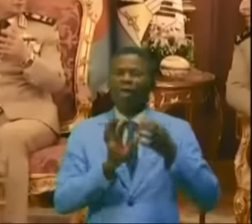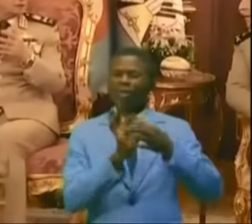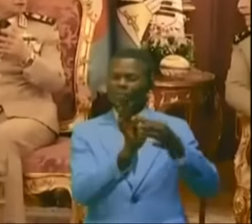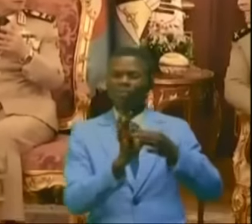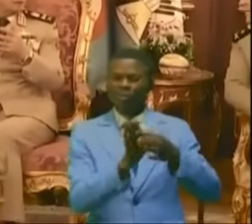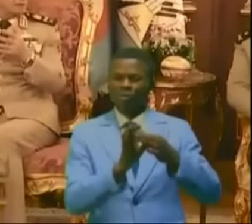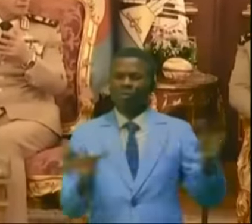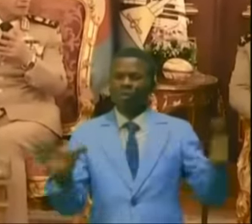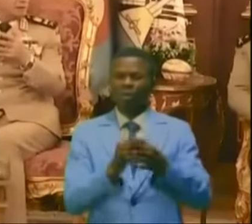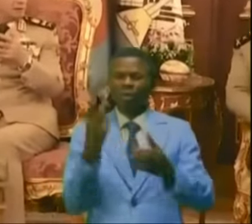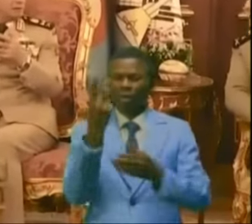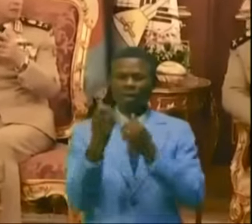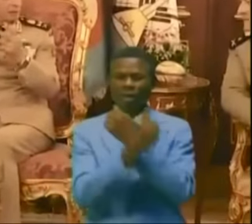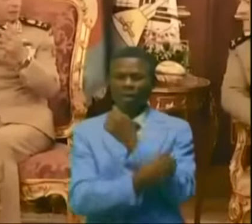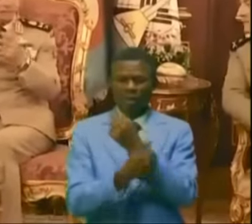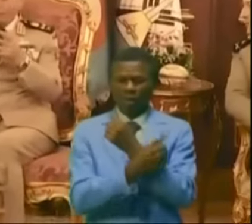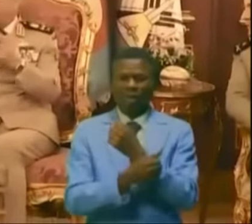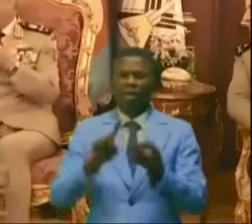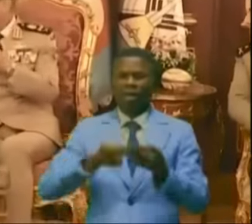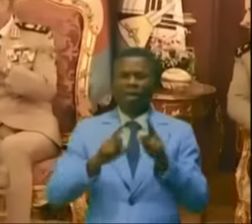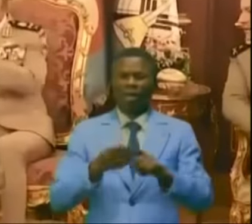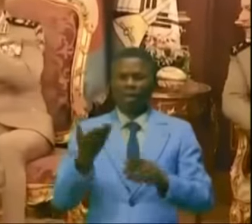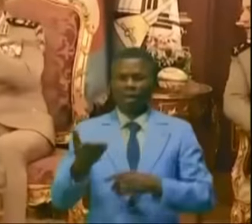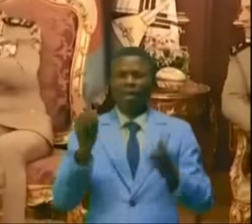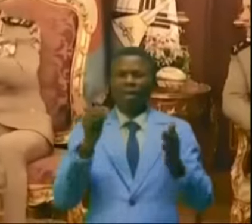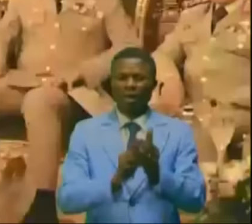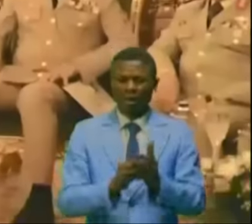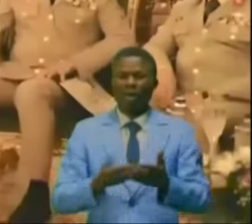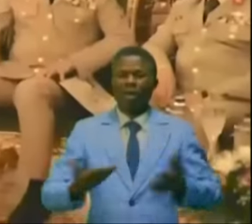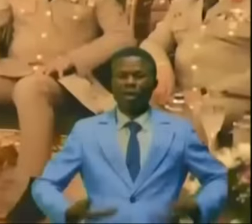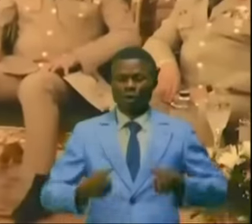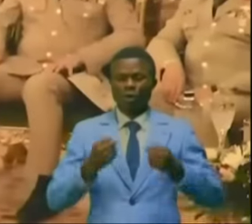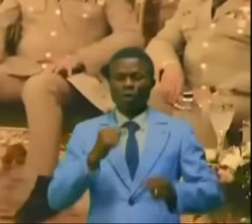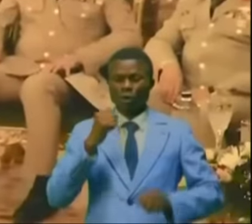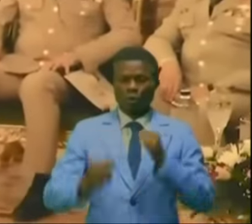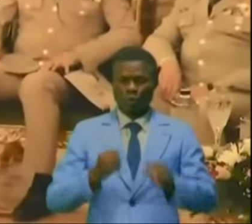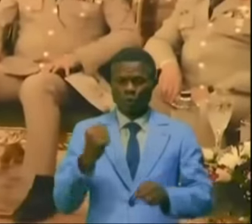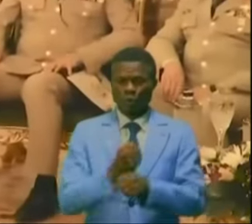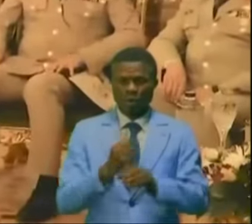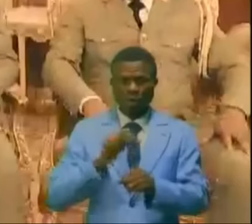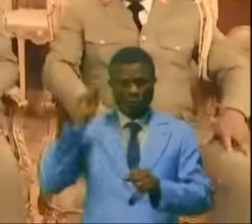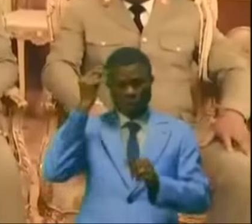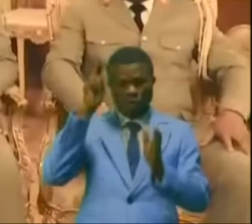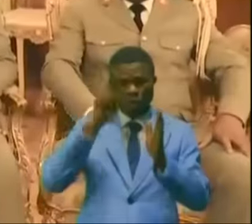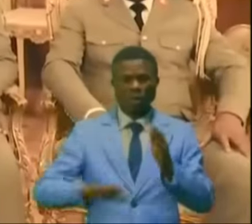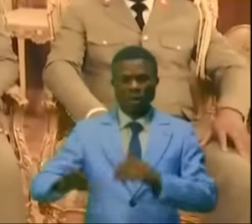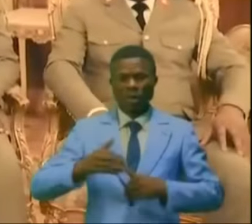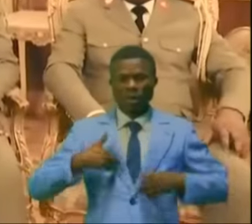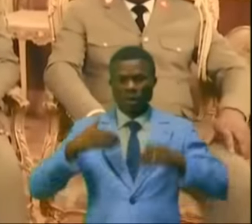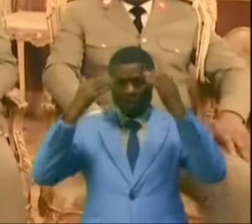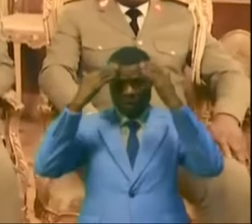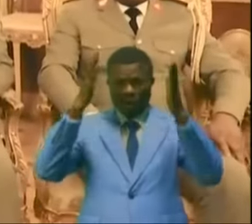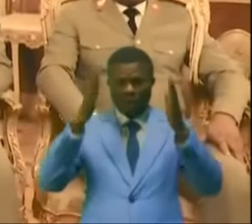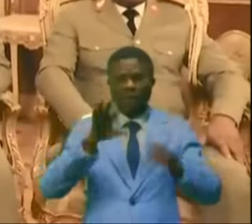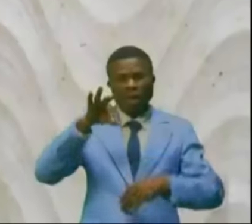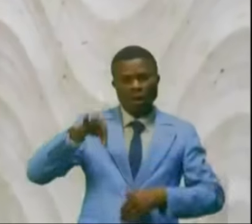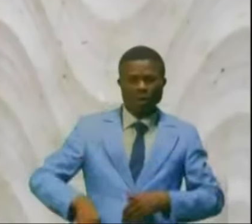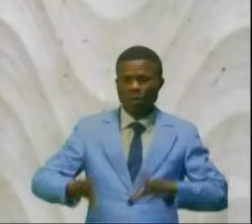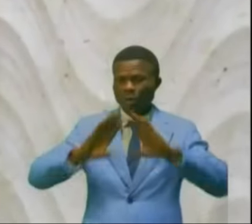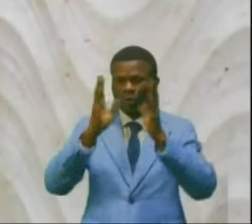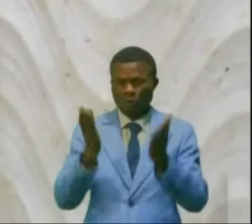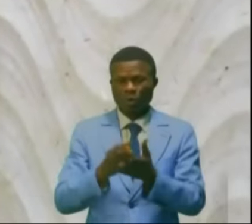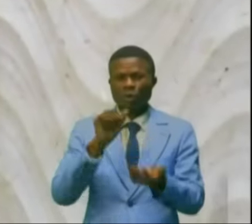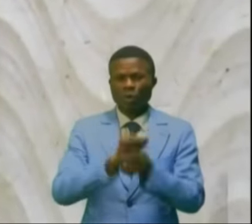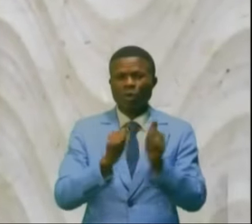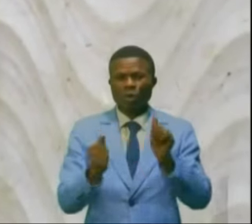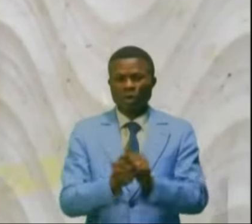qui unissent les deux pays amis. Il a également salué les efforts du gouvernement égyptien en faveur de toutes les